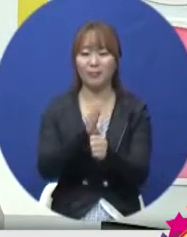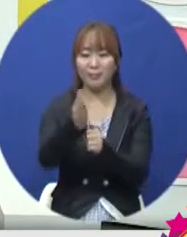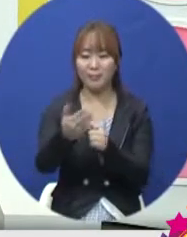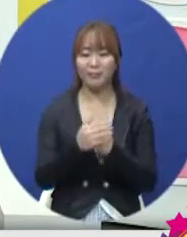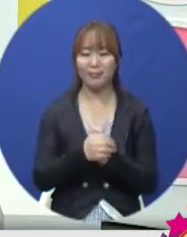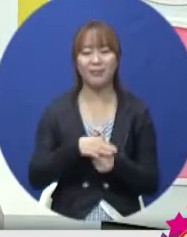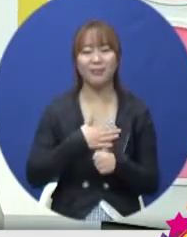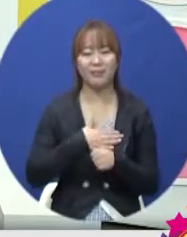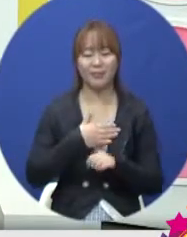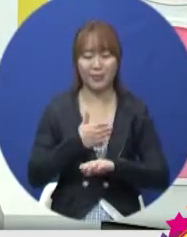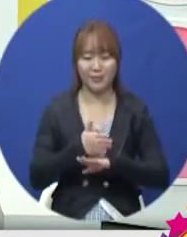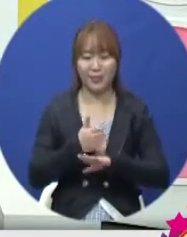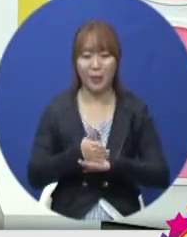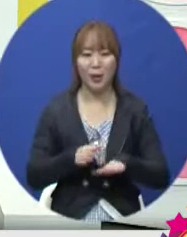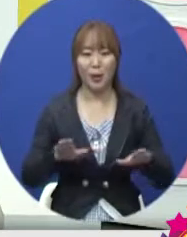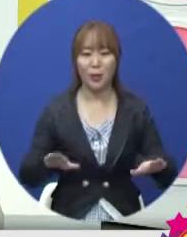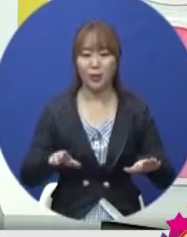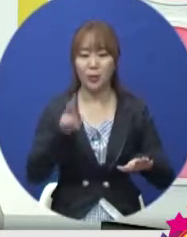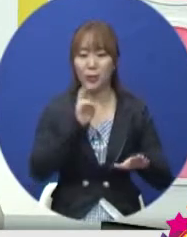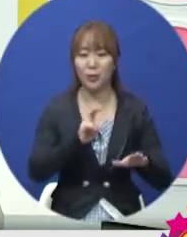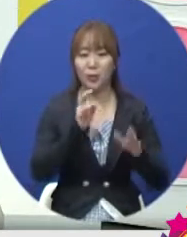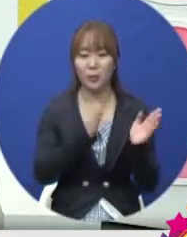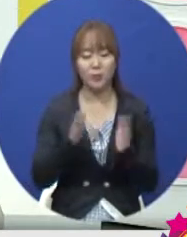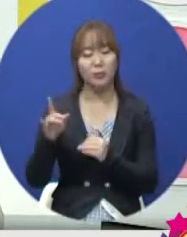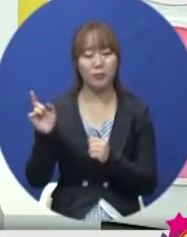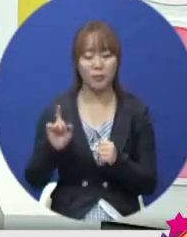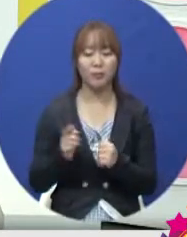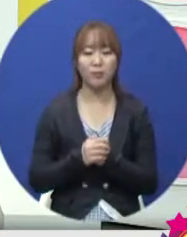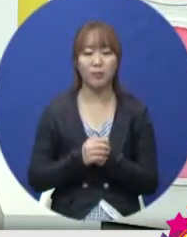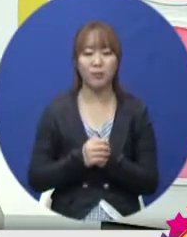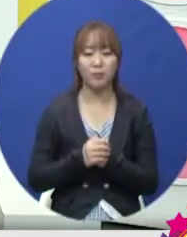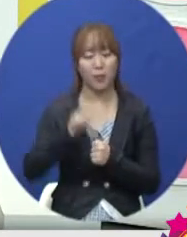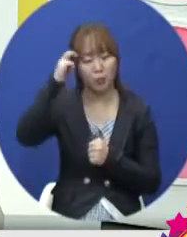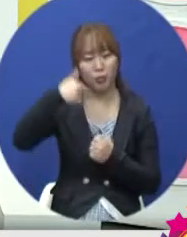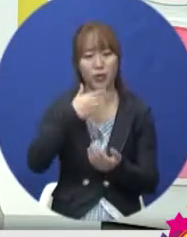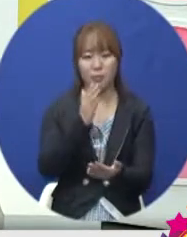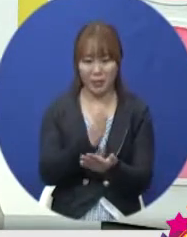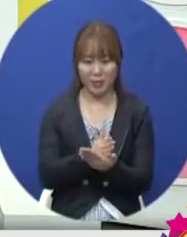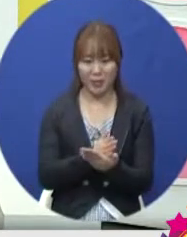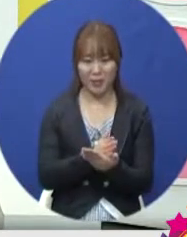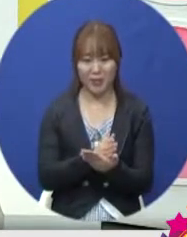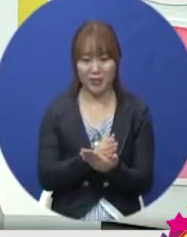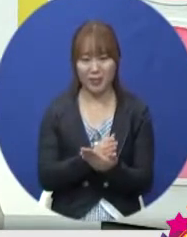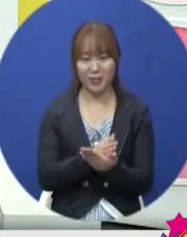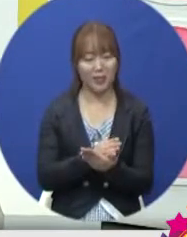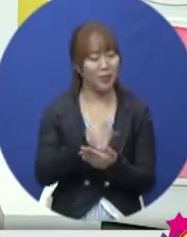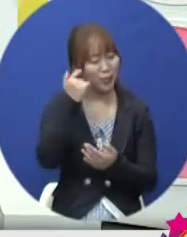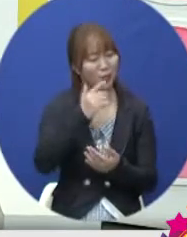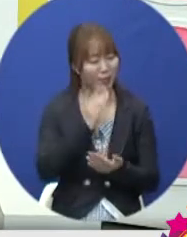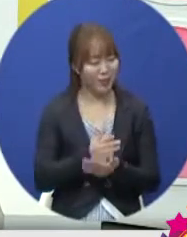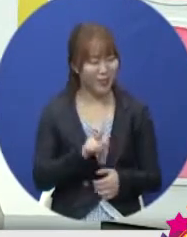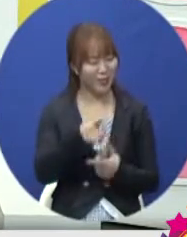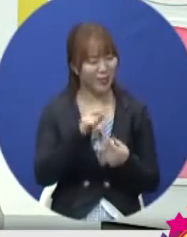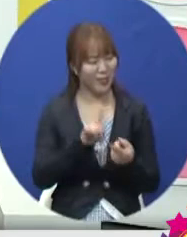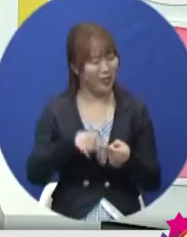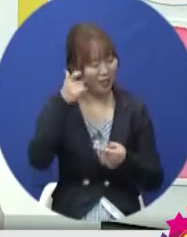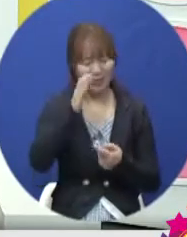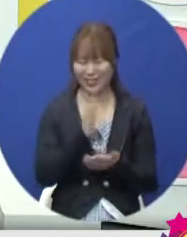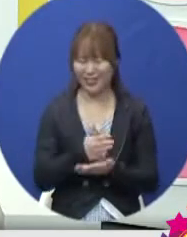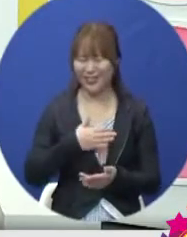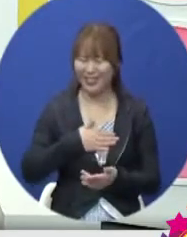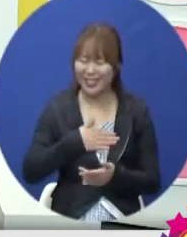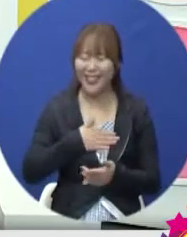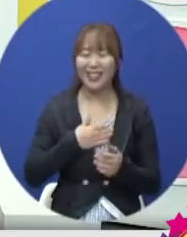드리겠습니다. 예, 고맙습니다. 네. 자, 오늘 그날 무슨 노래 하세요? 아버님? 묻지 마세요. 묻지 마세요. 묻지 마세요. 예. 그런 거 묻지 마세요. 그런 거 묻지